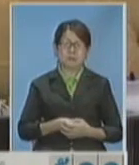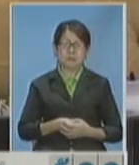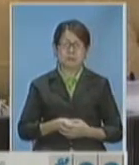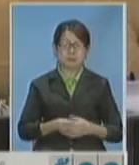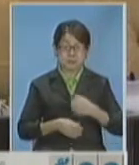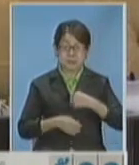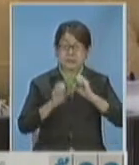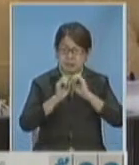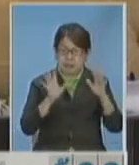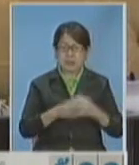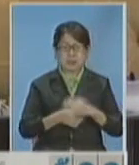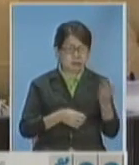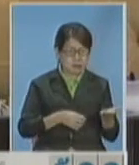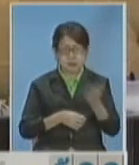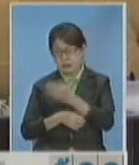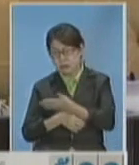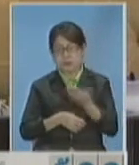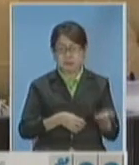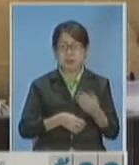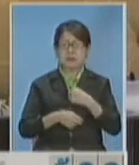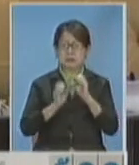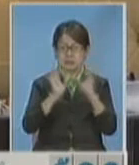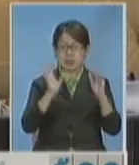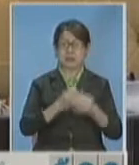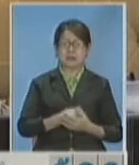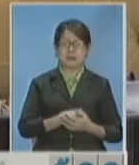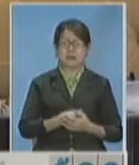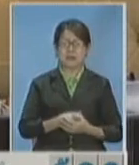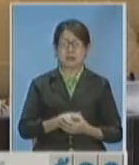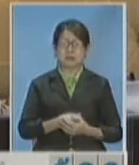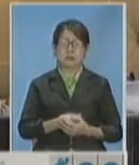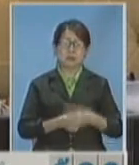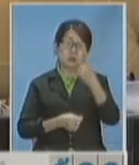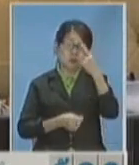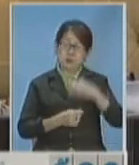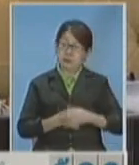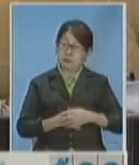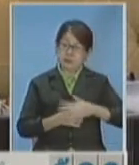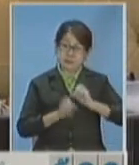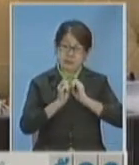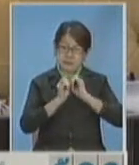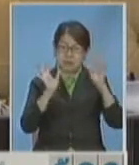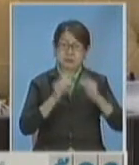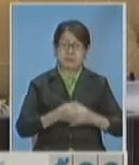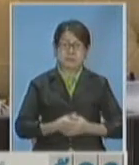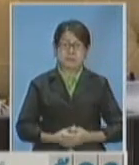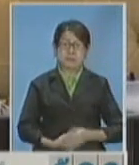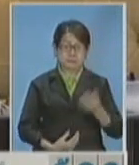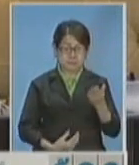ผมก็ชัดเจนฮะสลับไปสลับมาอยู่อย่างเงี้ยกับใส่ร้ายตายเห็นเลยเชิญ